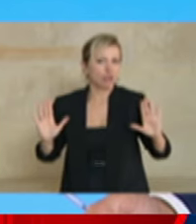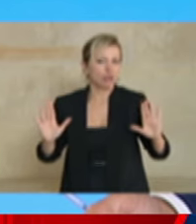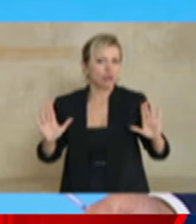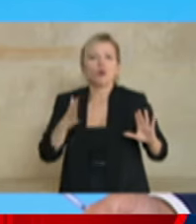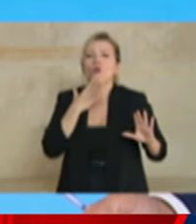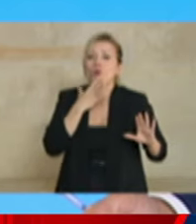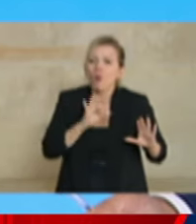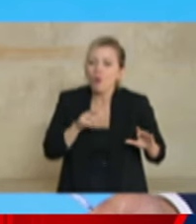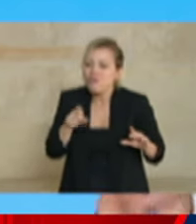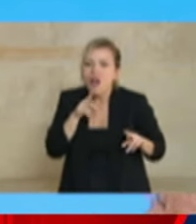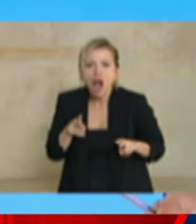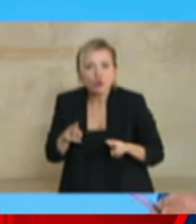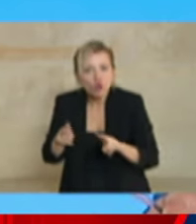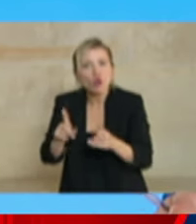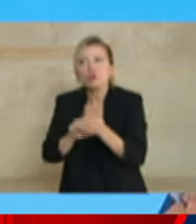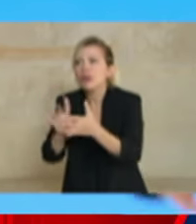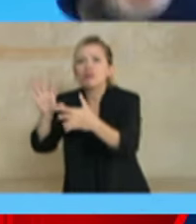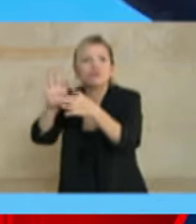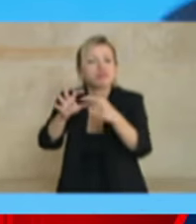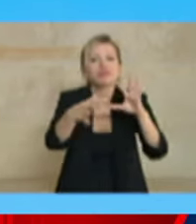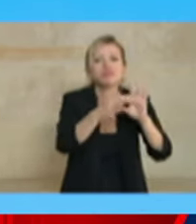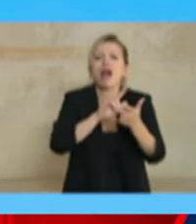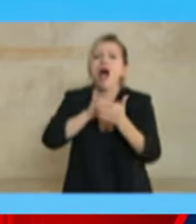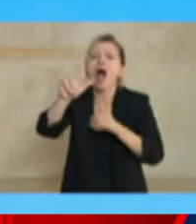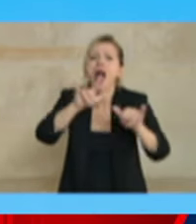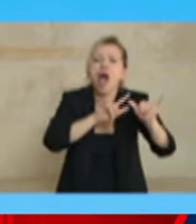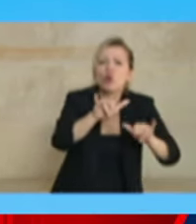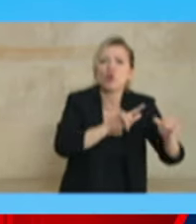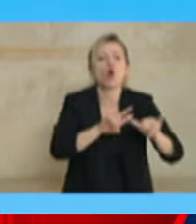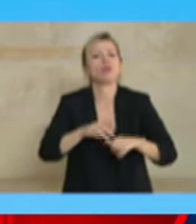με αυτόν τον δρόμο. Σημαίνει και οι συνδέσεις με τα αεροδρόμια. Η σύνδεση με το αεροδρόμιο